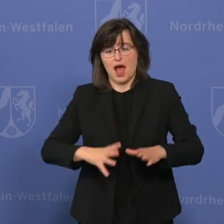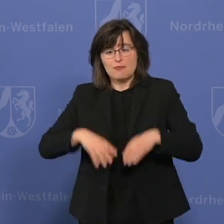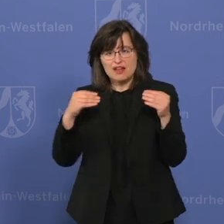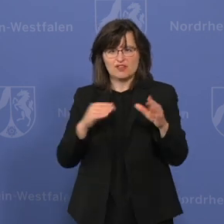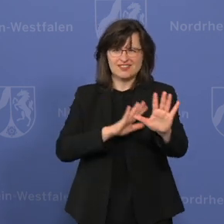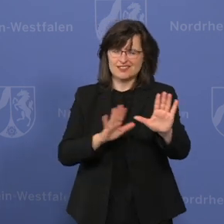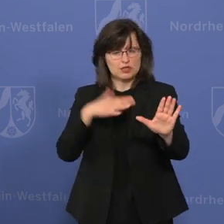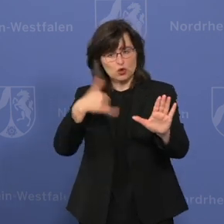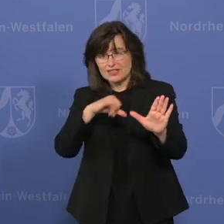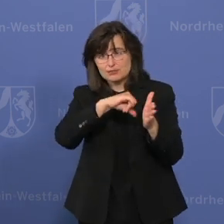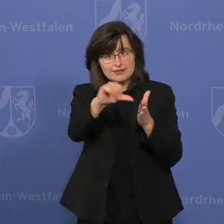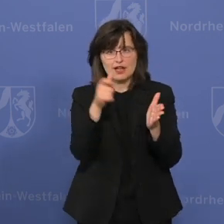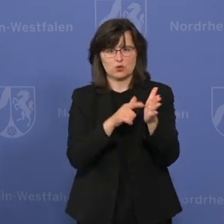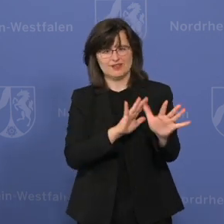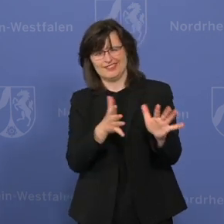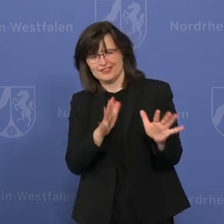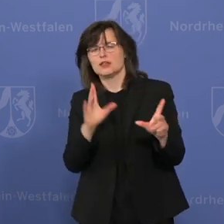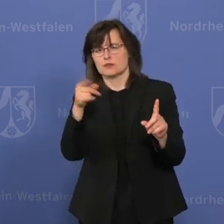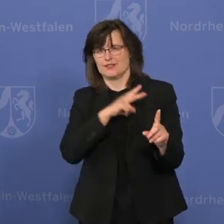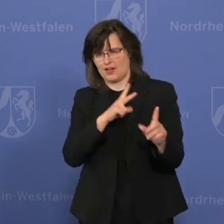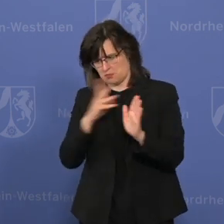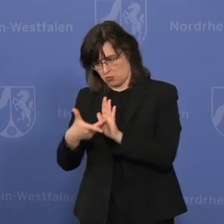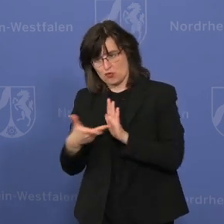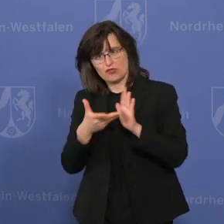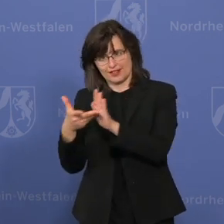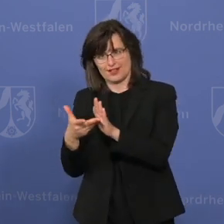mussten. Und diese haben den Weg der Anzeige gewählt, weil